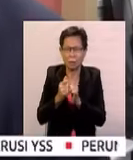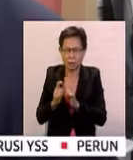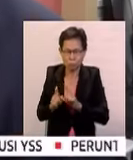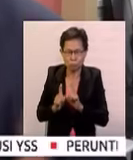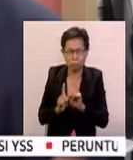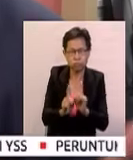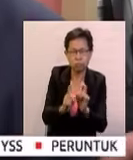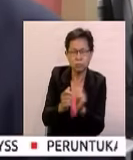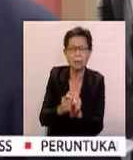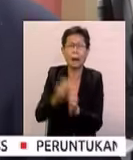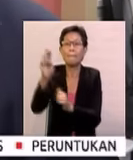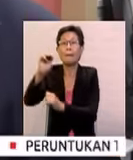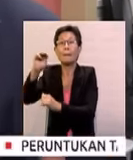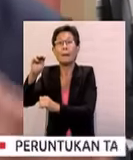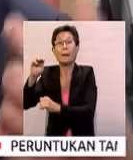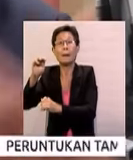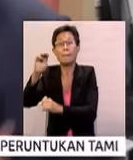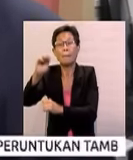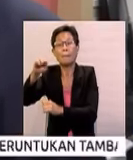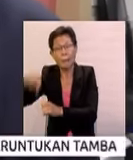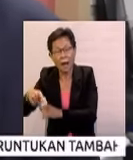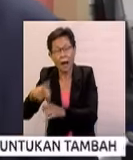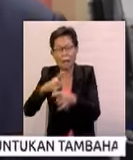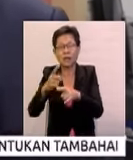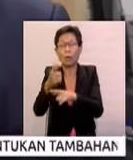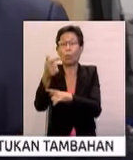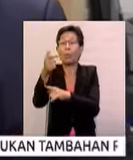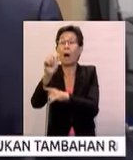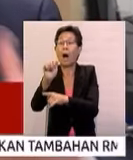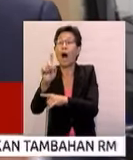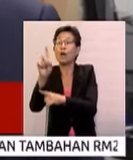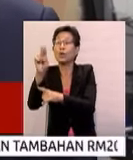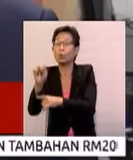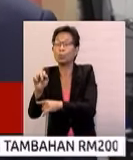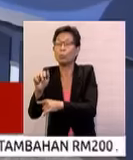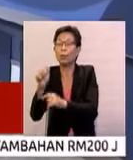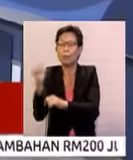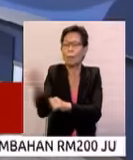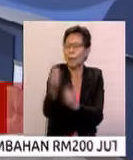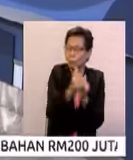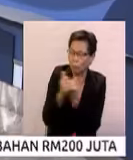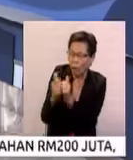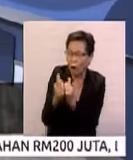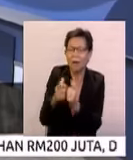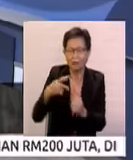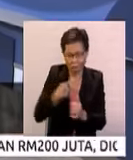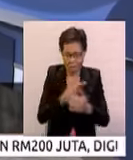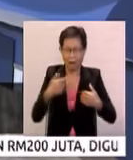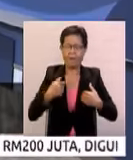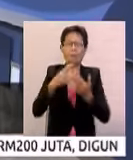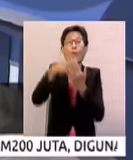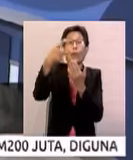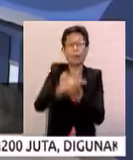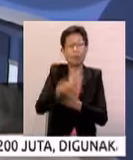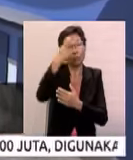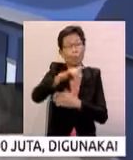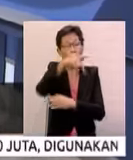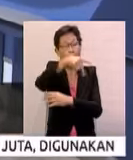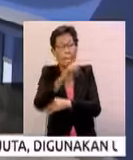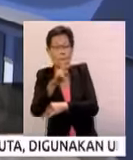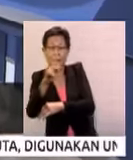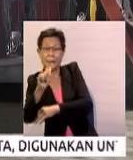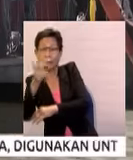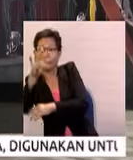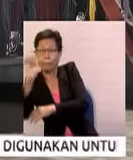parlimen atau DUN masing-masing, kawasan masing-masing, untuk kita adakan program. Bagi membolehkan peka